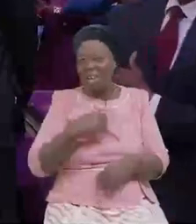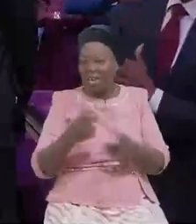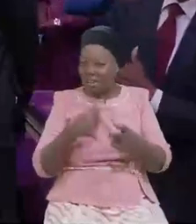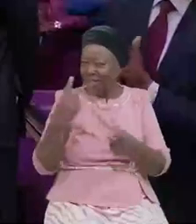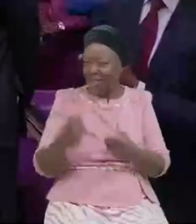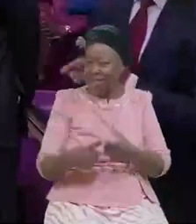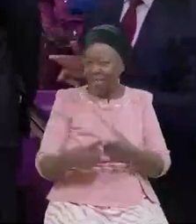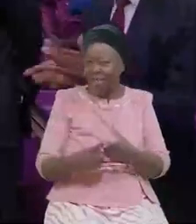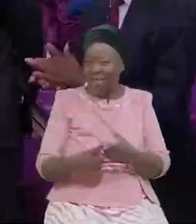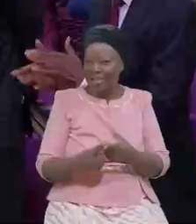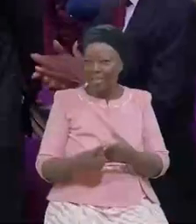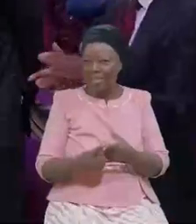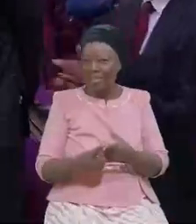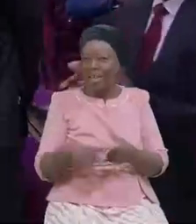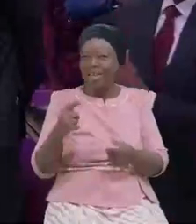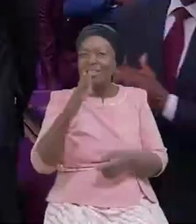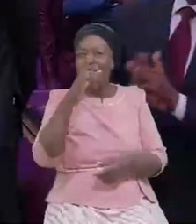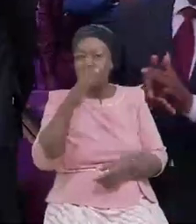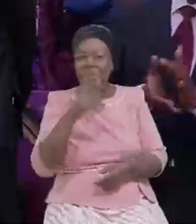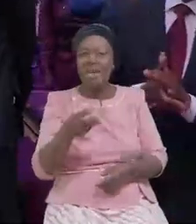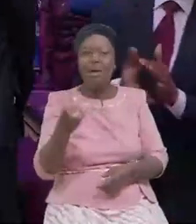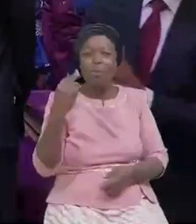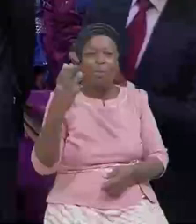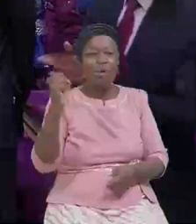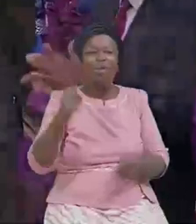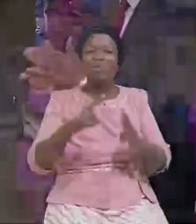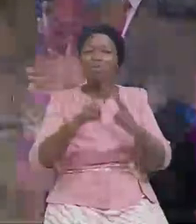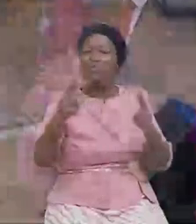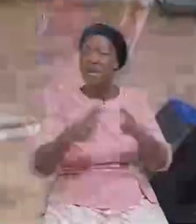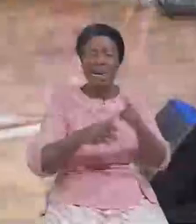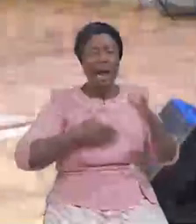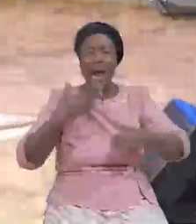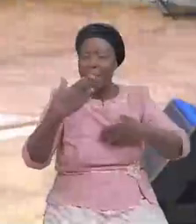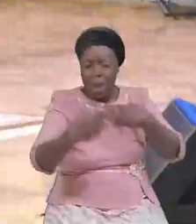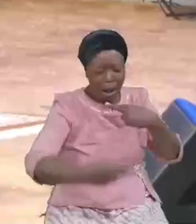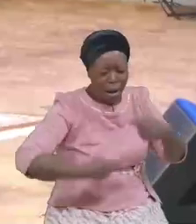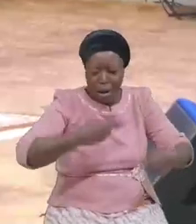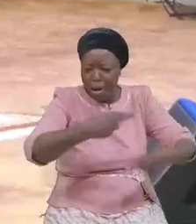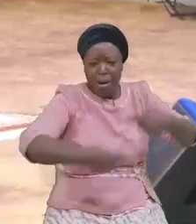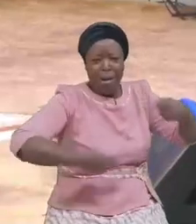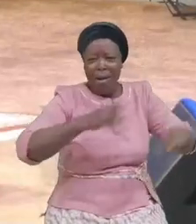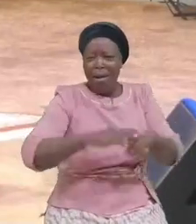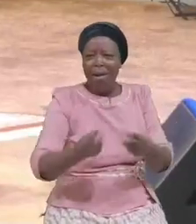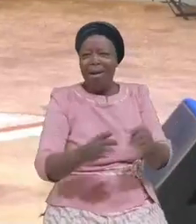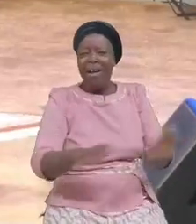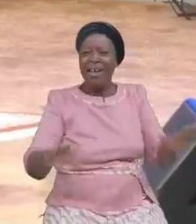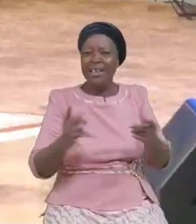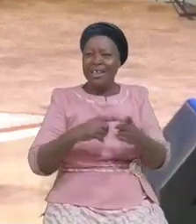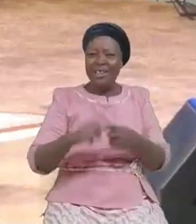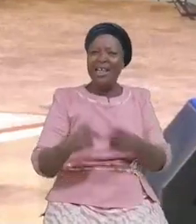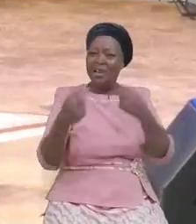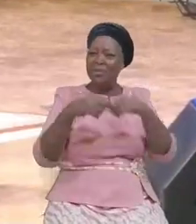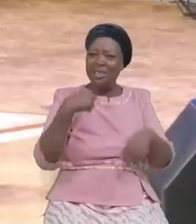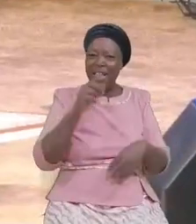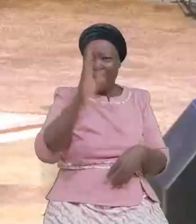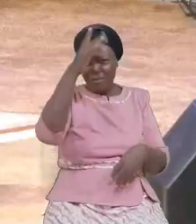Et la maman était tellement excitée, elle roulait par terre. Et on est venu me dire qu'elle était toujours là, on était toujours au